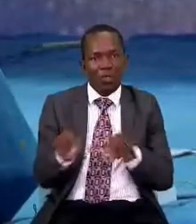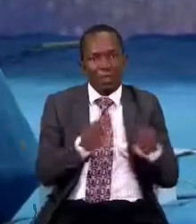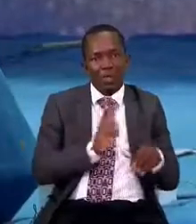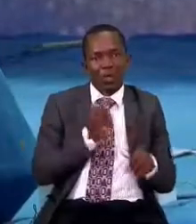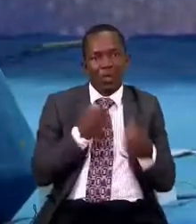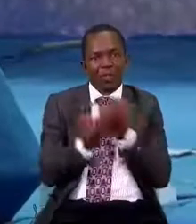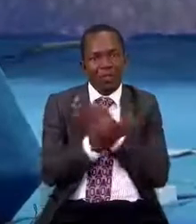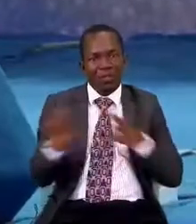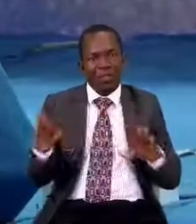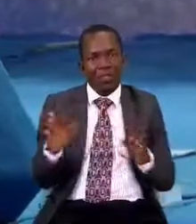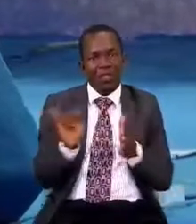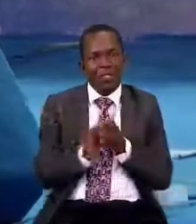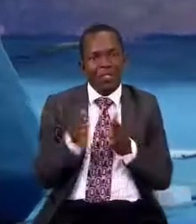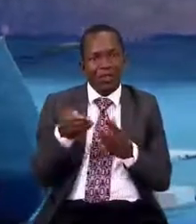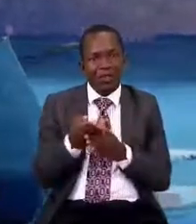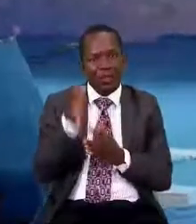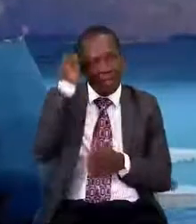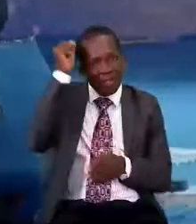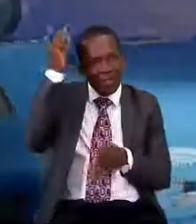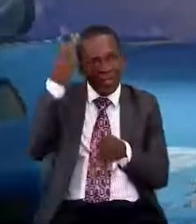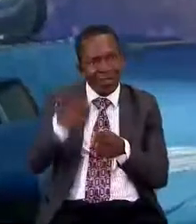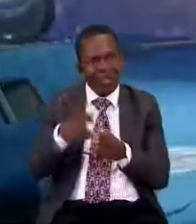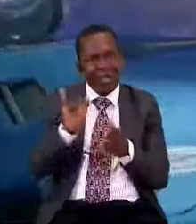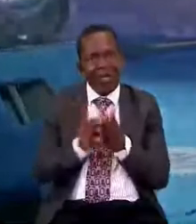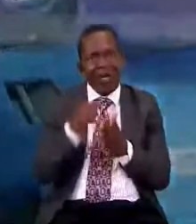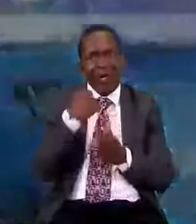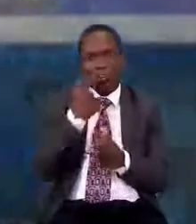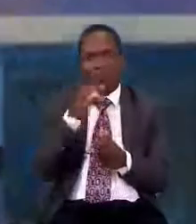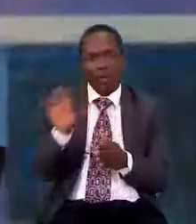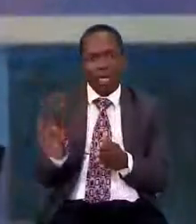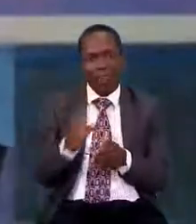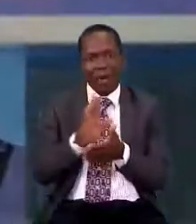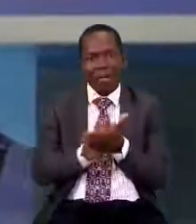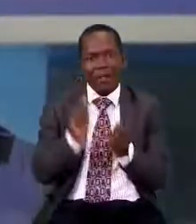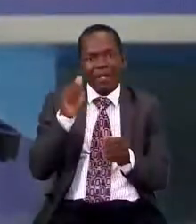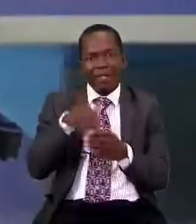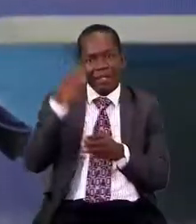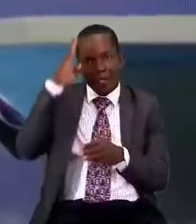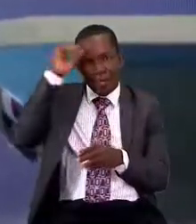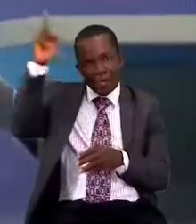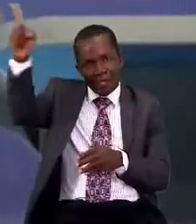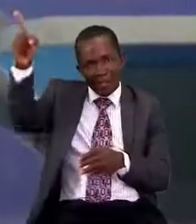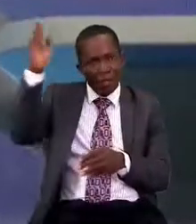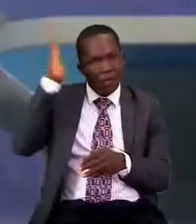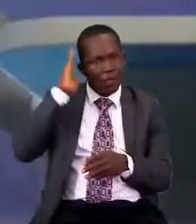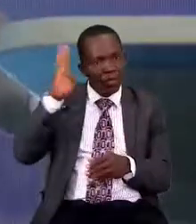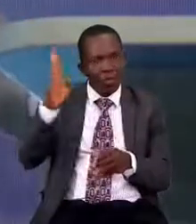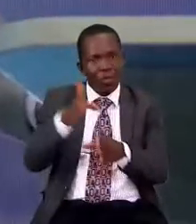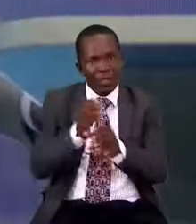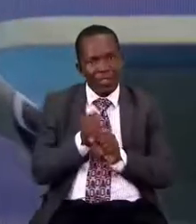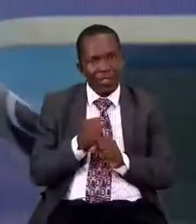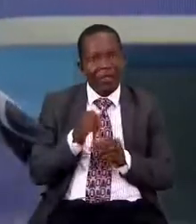reçoit par son nom le pardon des péchés. Une fois encore, le